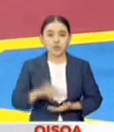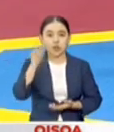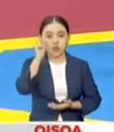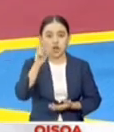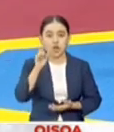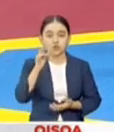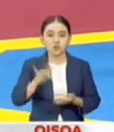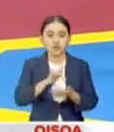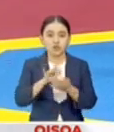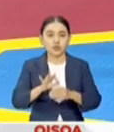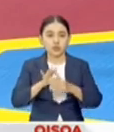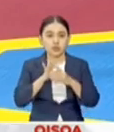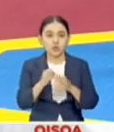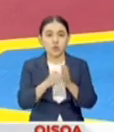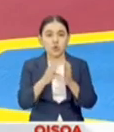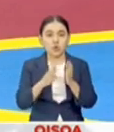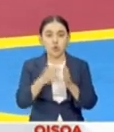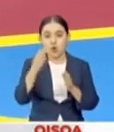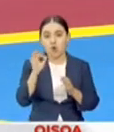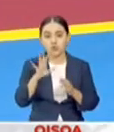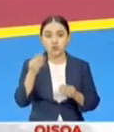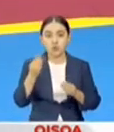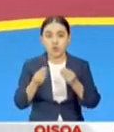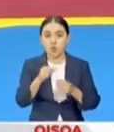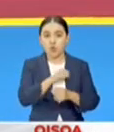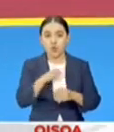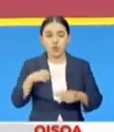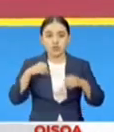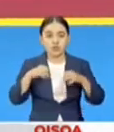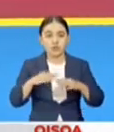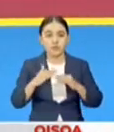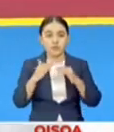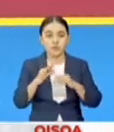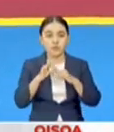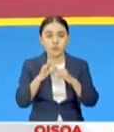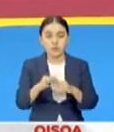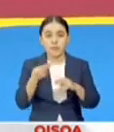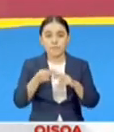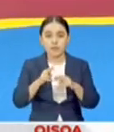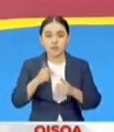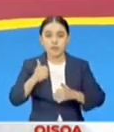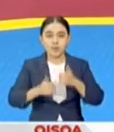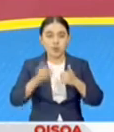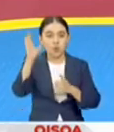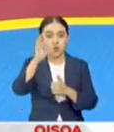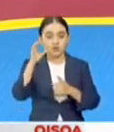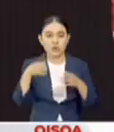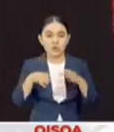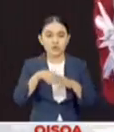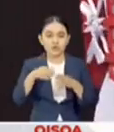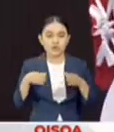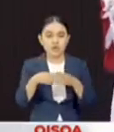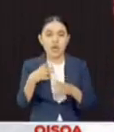Xitoyning Xanjo shahrida o'tkazilayotgan 19-chi Osiyo o'yinlari o'zining hal qiluvchi pallasiga kirib bormoqda. Mazkur bellashuvlarda O'zbekiston terma